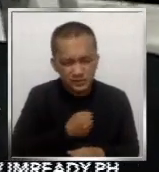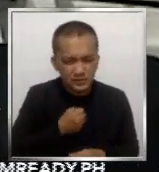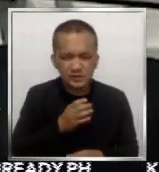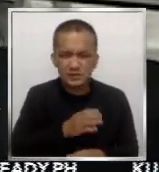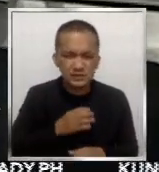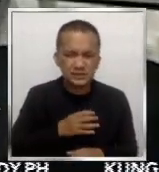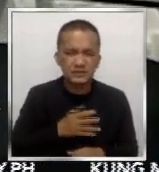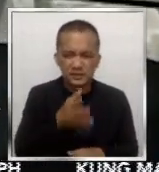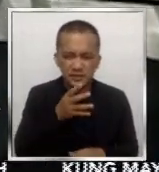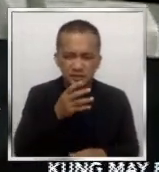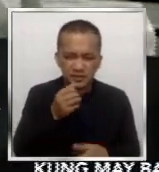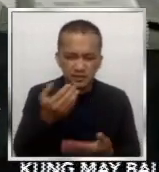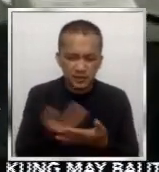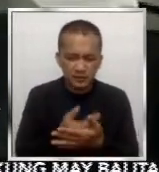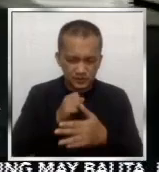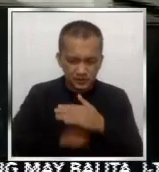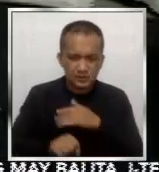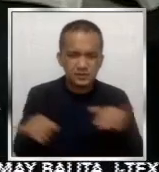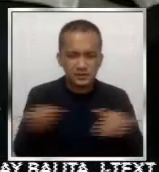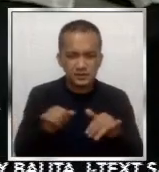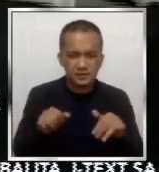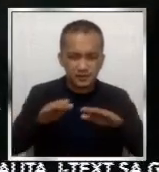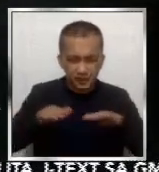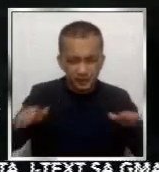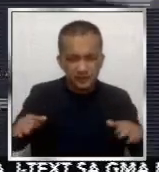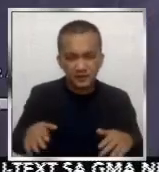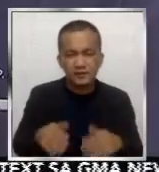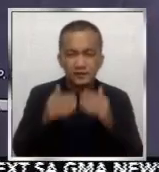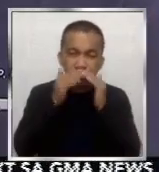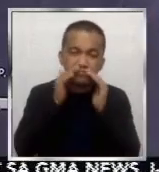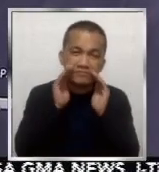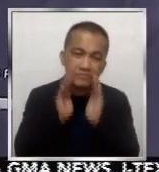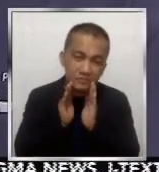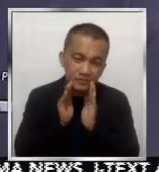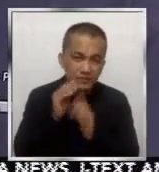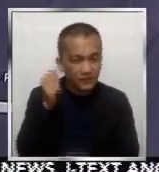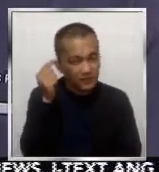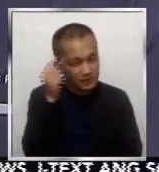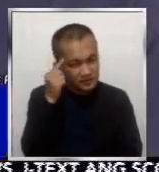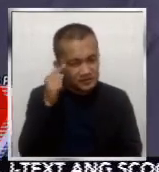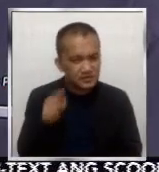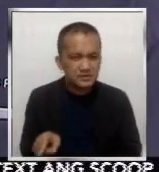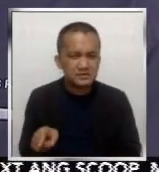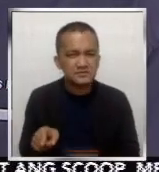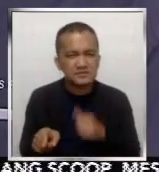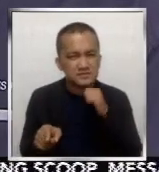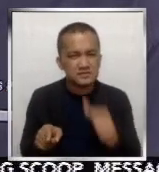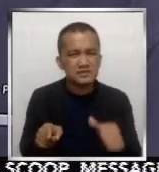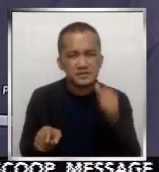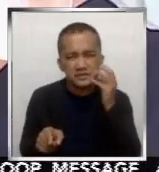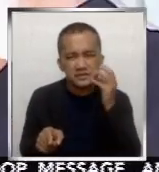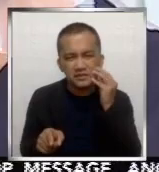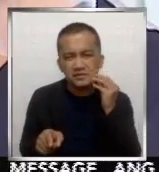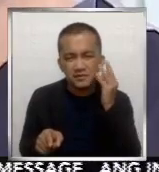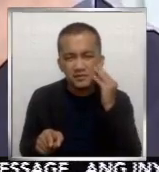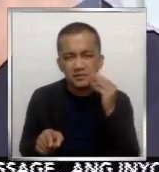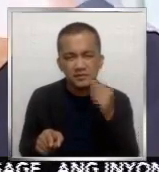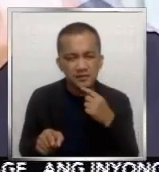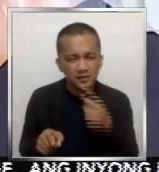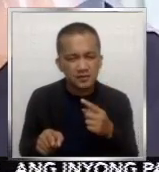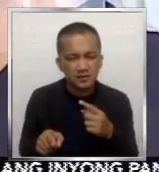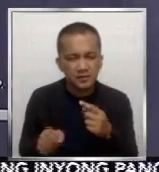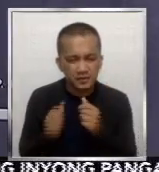pati na ng mga bata. Nakakalungkot isipin na hindi nila na-experience na magsama may bata